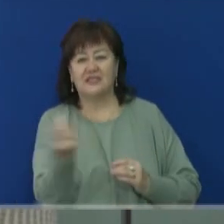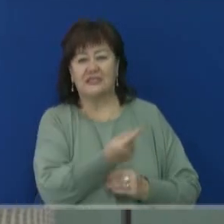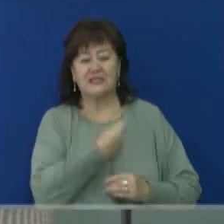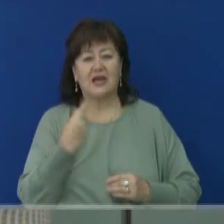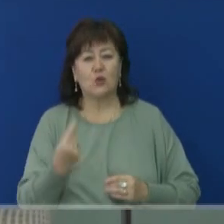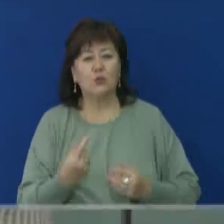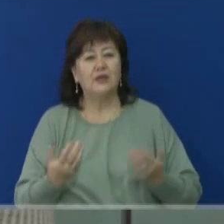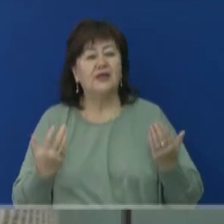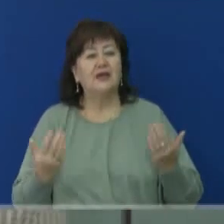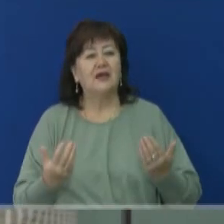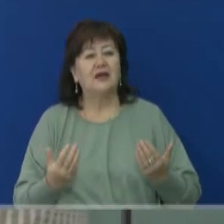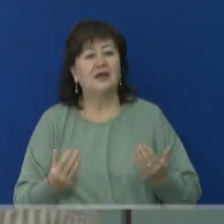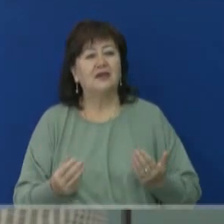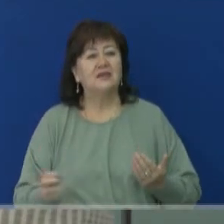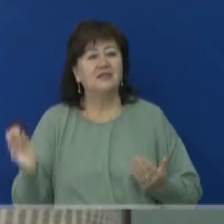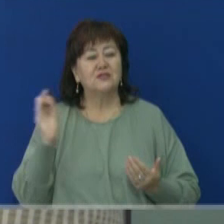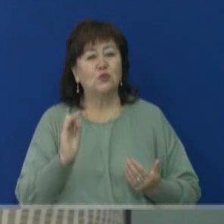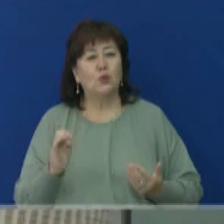әдебиеттегі сөз